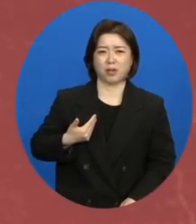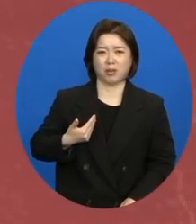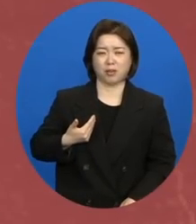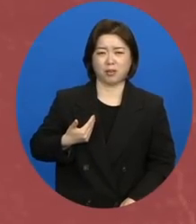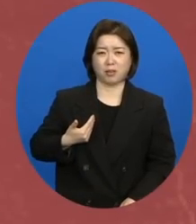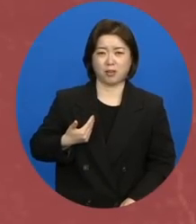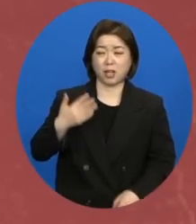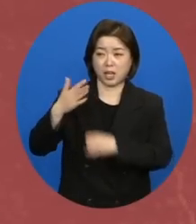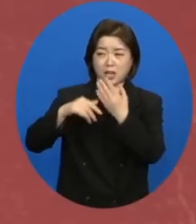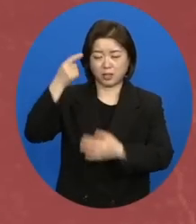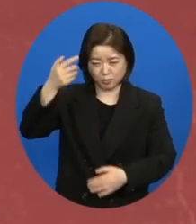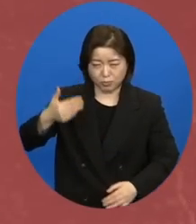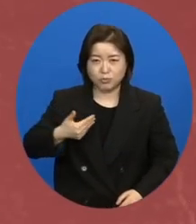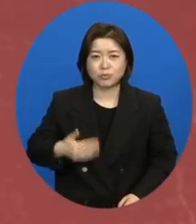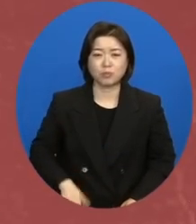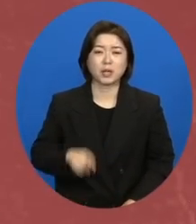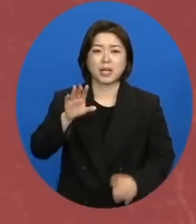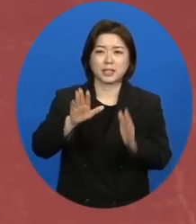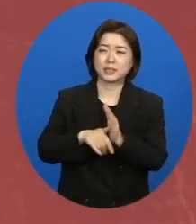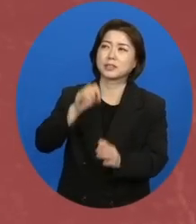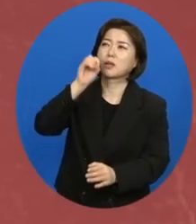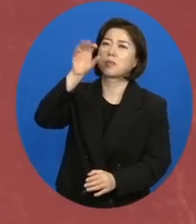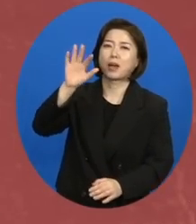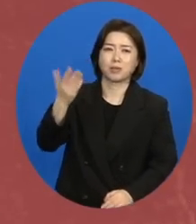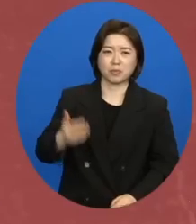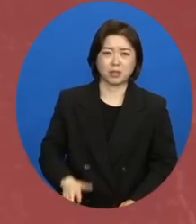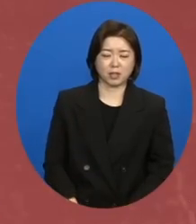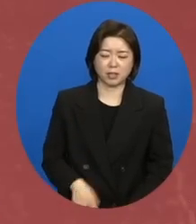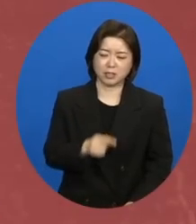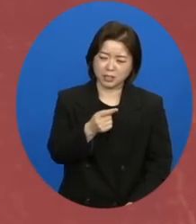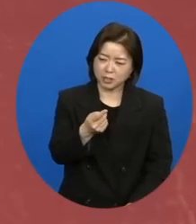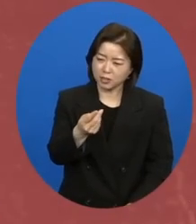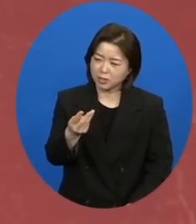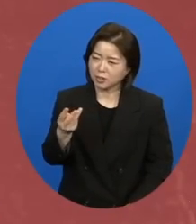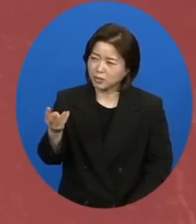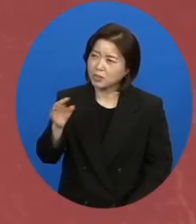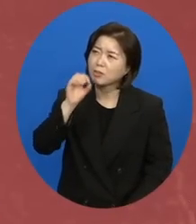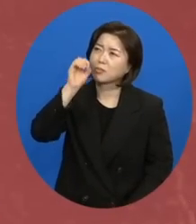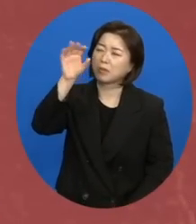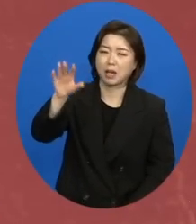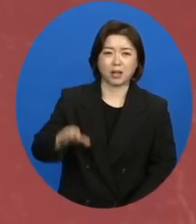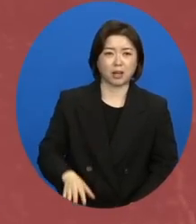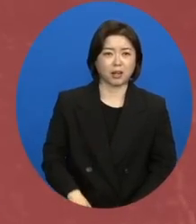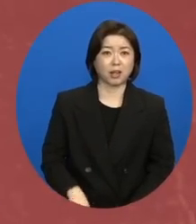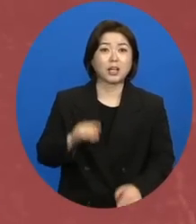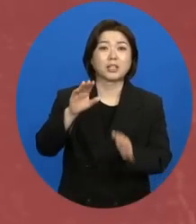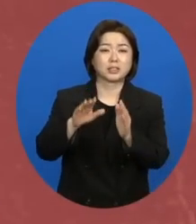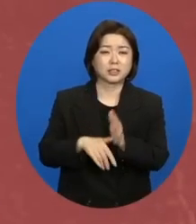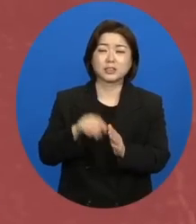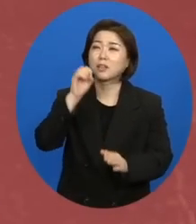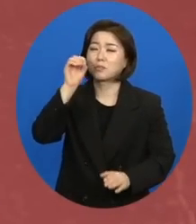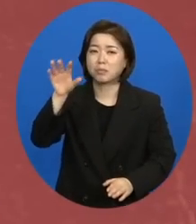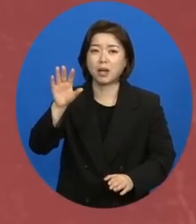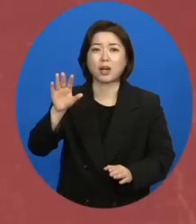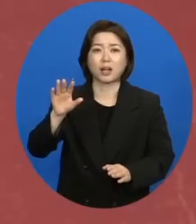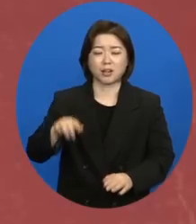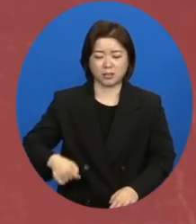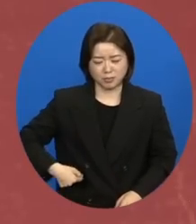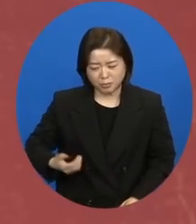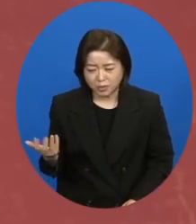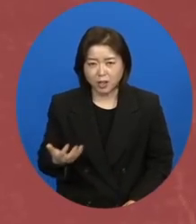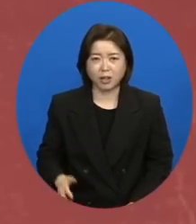물어봐요. 하나님이 그때 얘기하시면 돼요. 이거예요. 이거예요. 이거예요. 그럴 때 얘기하다가